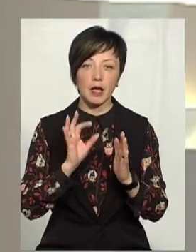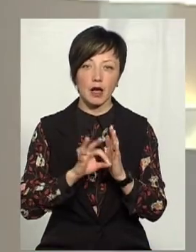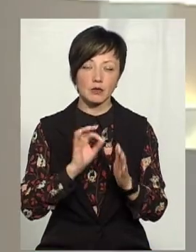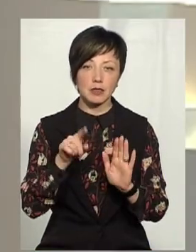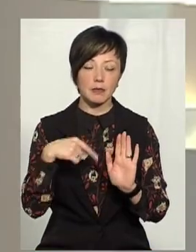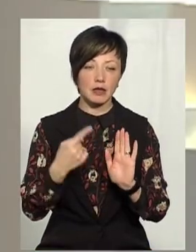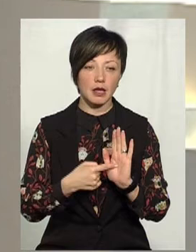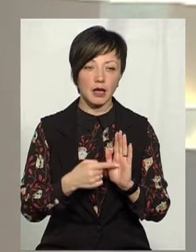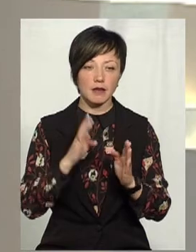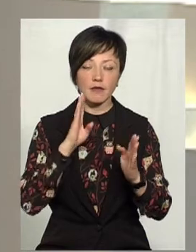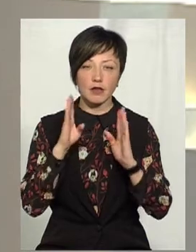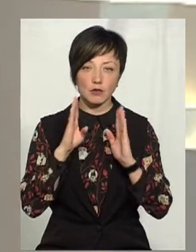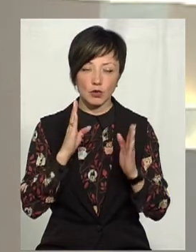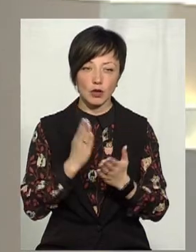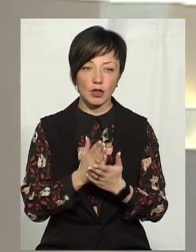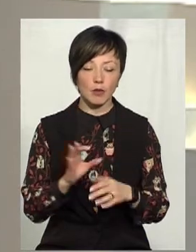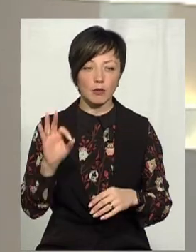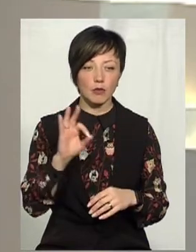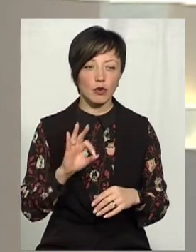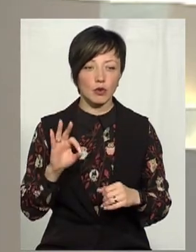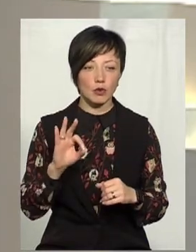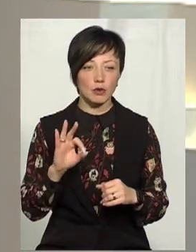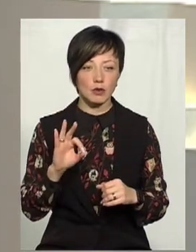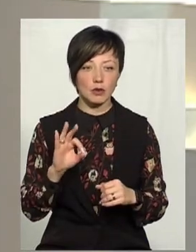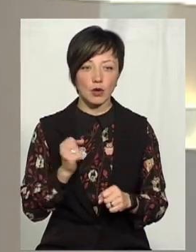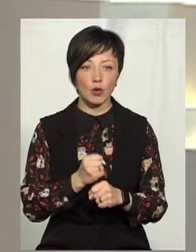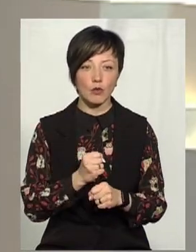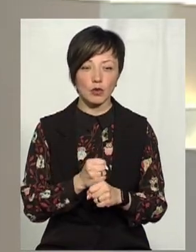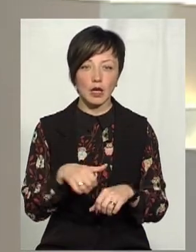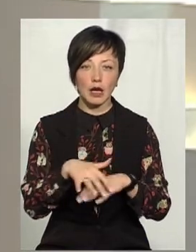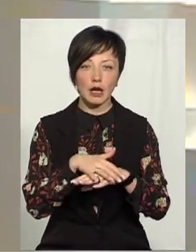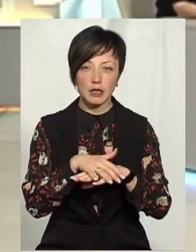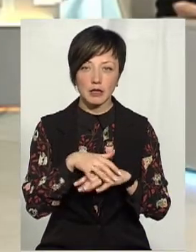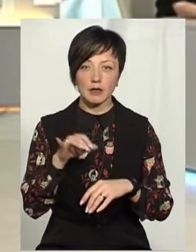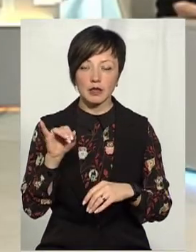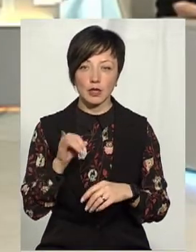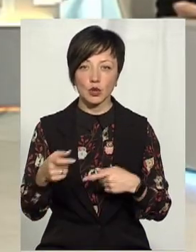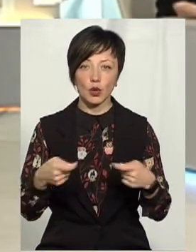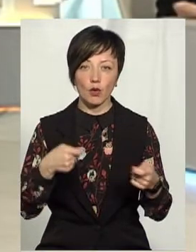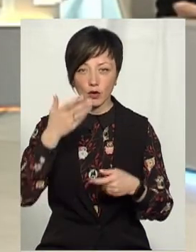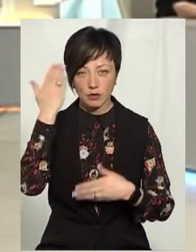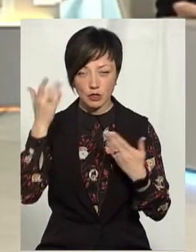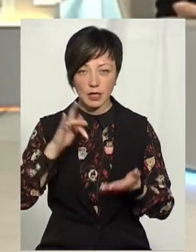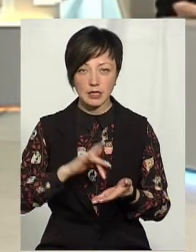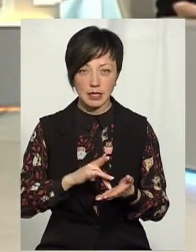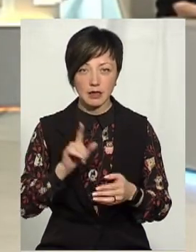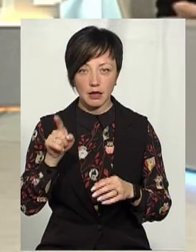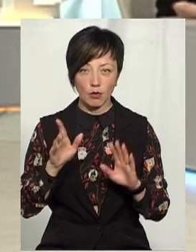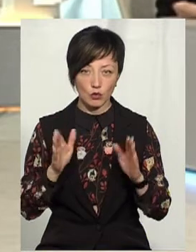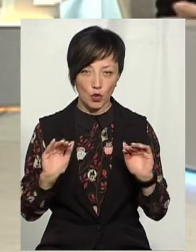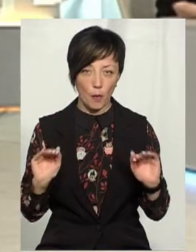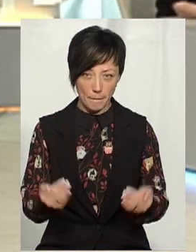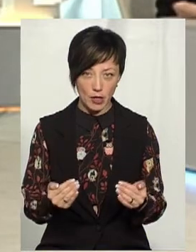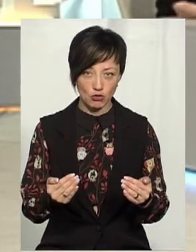маємо запитання у Фейсбук про стосовно роботи ринків і торгово-розважальних центрів. Чи там будуть